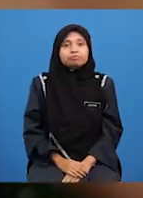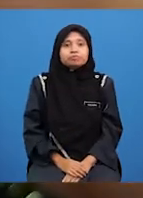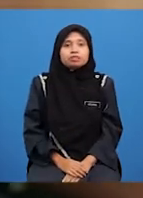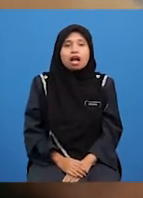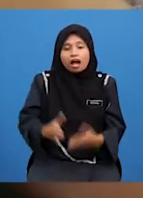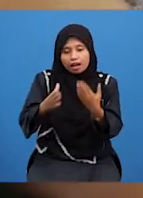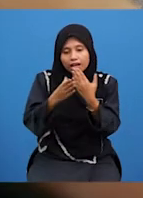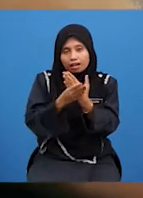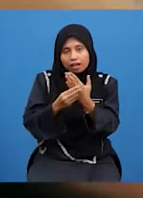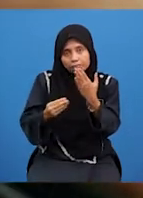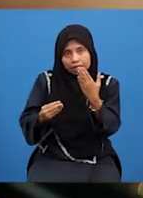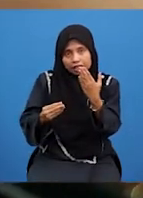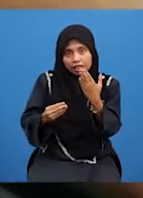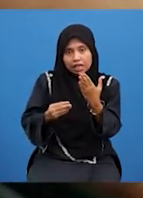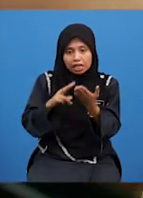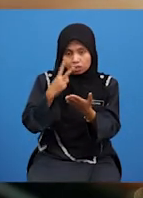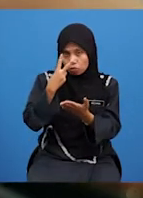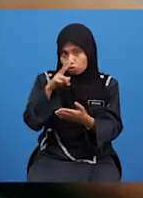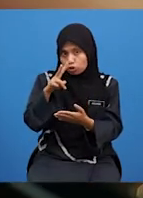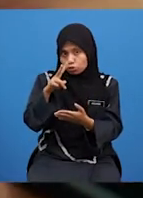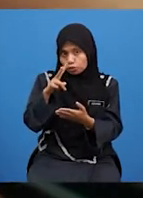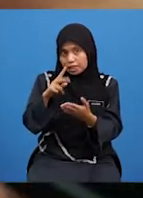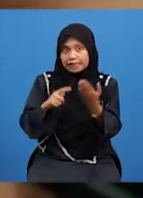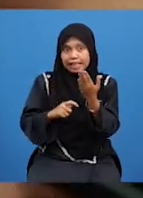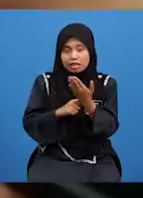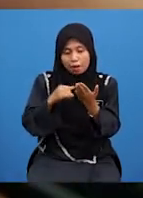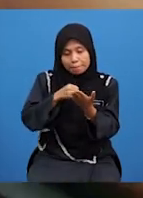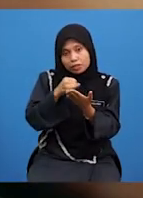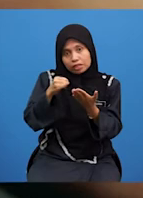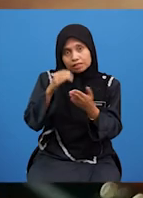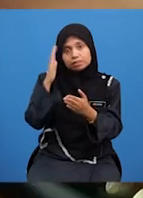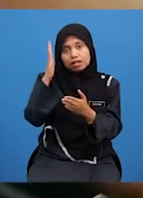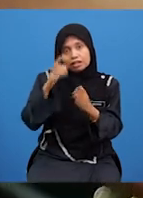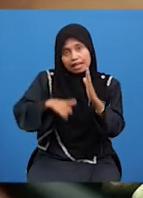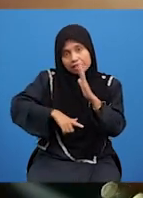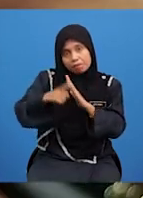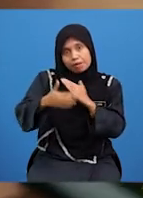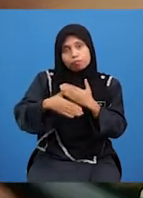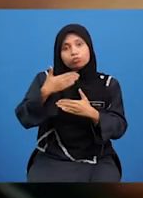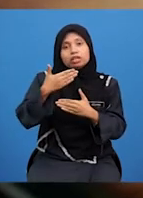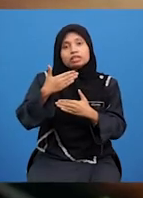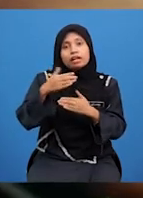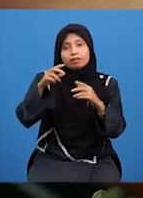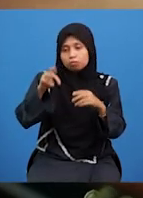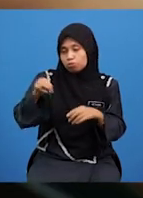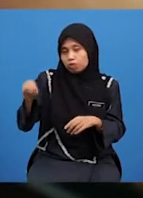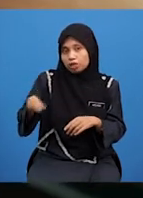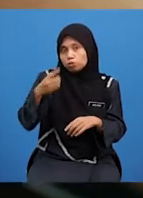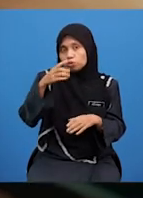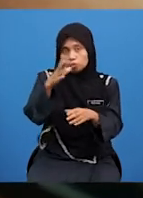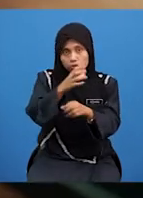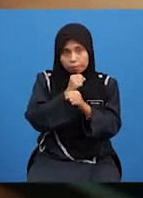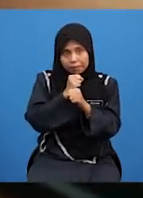Kemahiran memvisualkan jalinan melalui teknik melukis akan lebih memudahkan pelajar mendapatkan